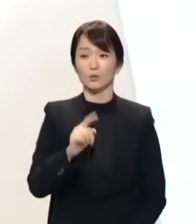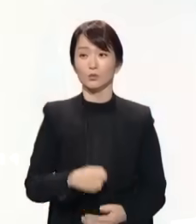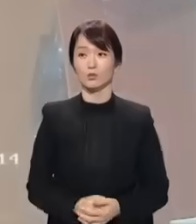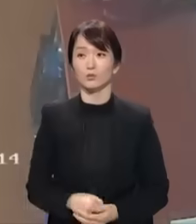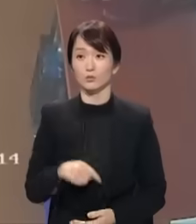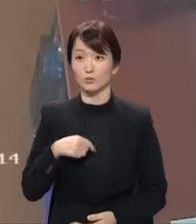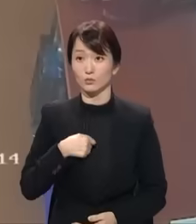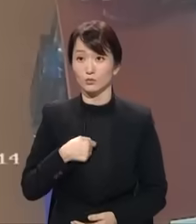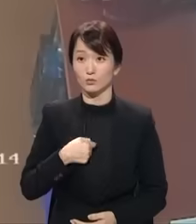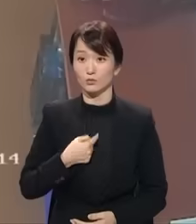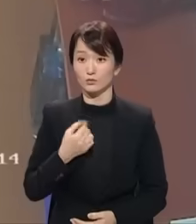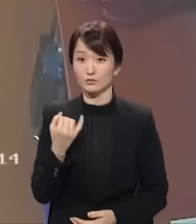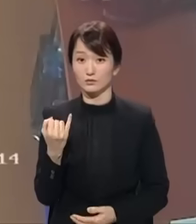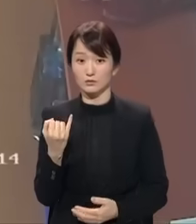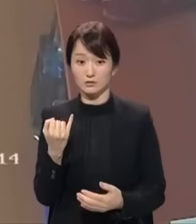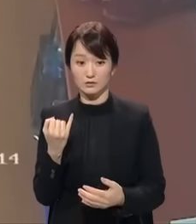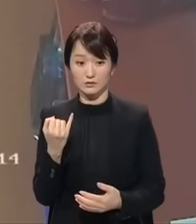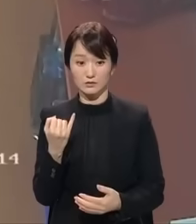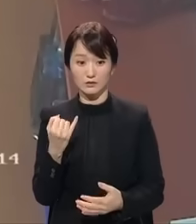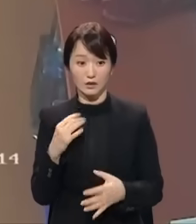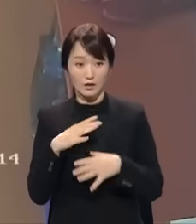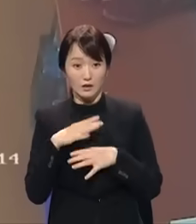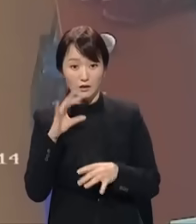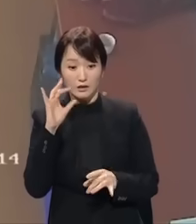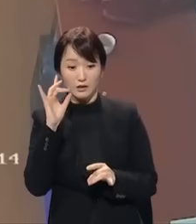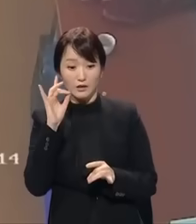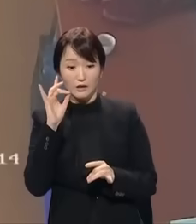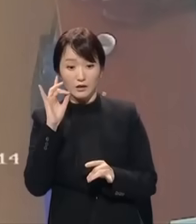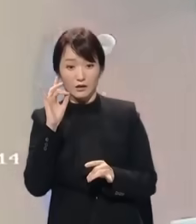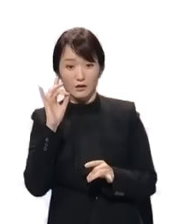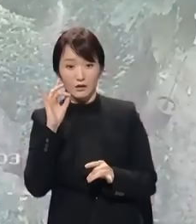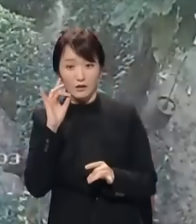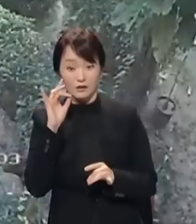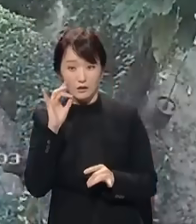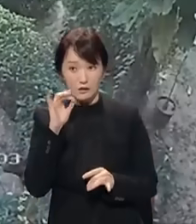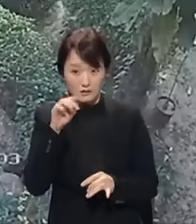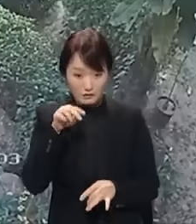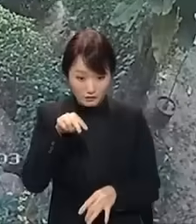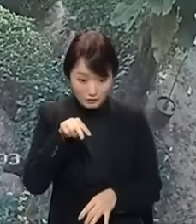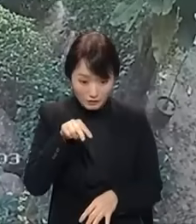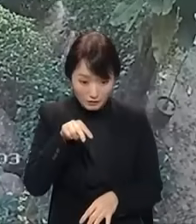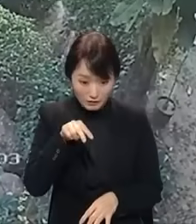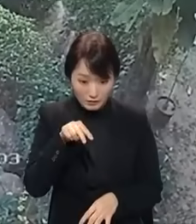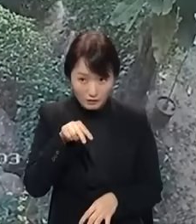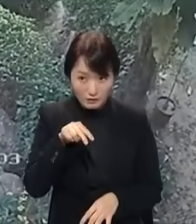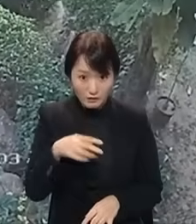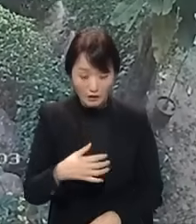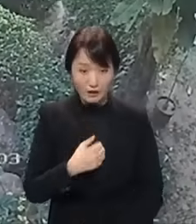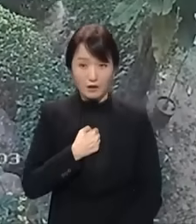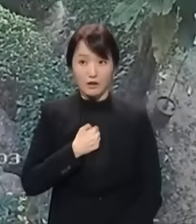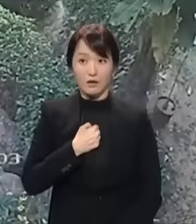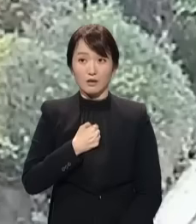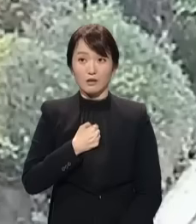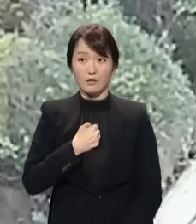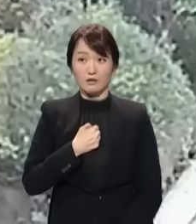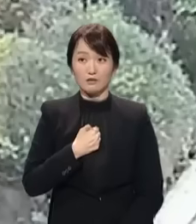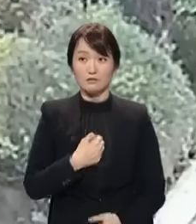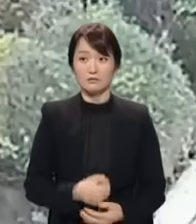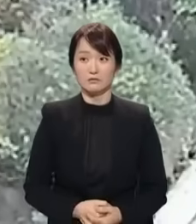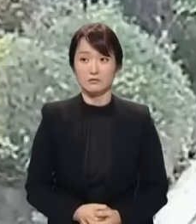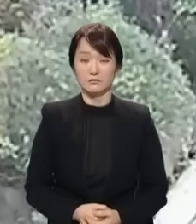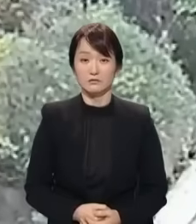혼자 남은 여성 너무 놀라서 움직이지도 못하는 모습이죠. 얼었어. 네, 아래서 사진 찍어주던 사람도요. 깜짝 놀라서 뒷걸음질을